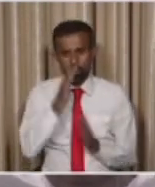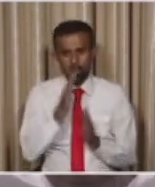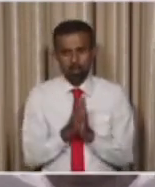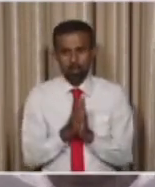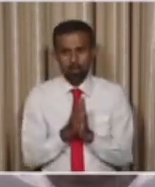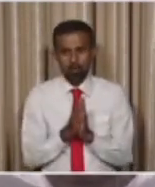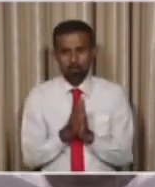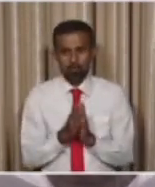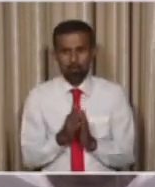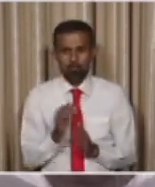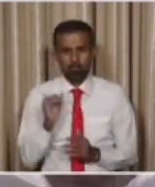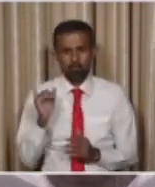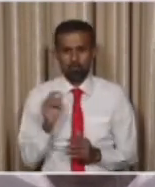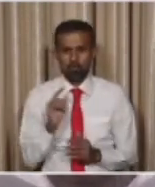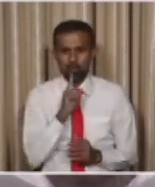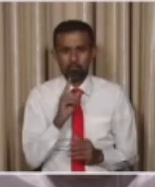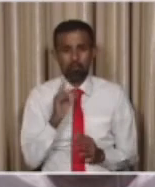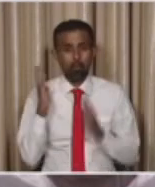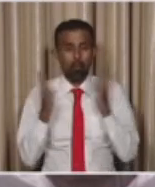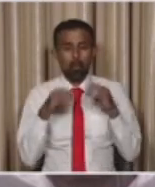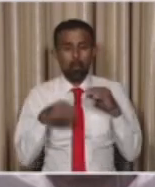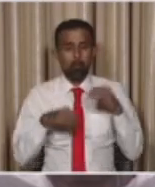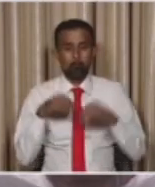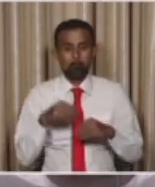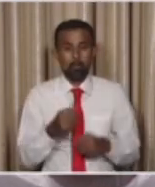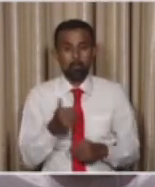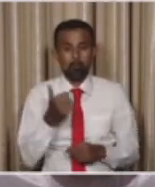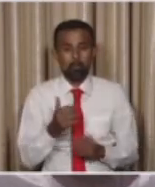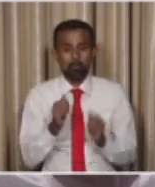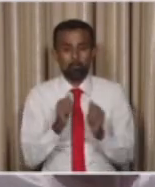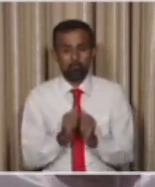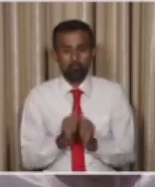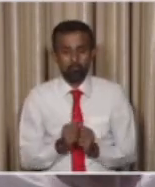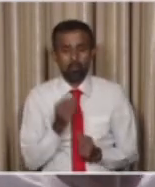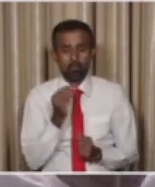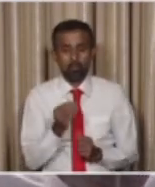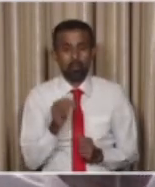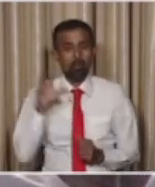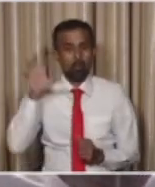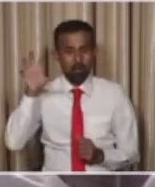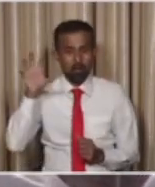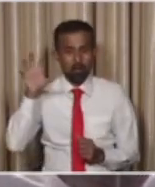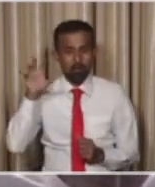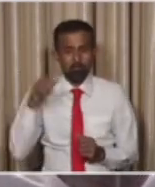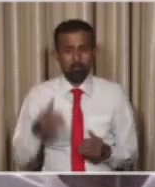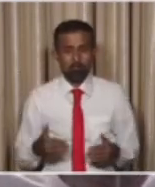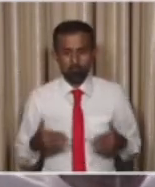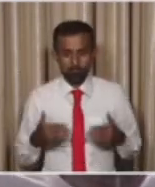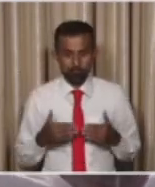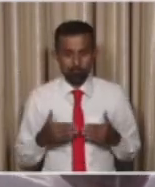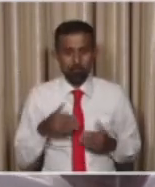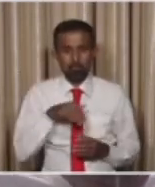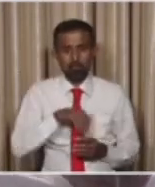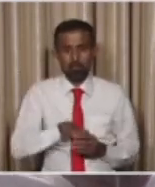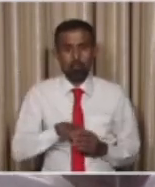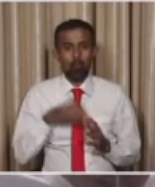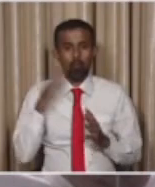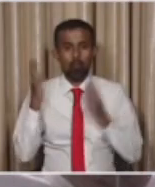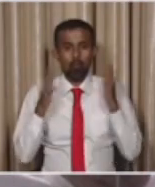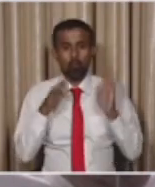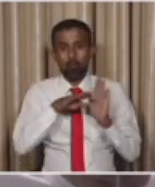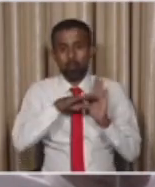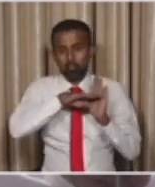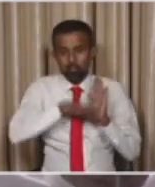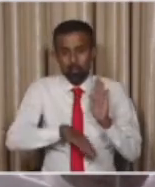අපේ විවේචනයක් තිබුණා වුණත් ලෝක දේශපාලනයේ තීරණාත්මක කාර්යභාරයක් ඉෂ්ට කරන රටක් විශේෂයෙන් මේ වර්තමානය තුළ ගෝලීය දකුණ කියන